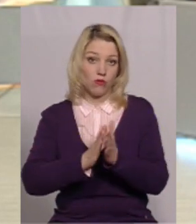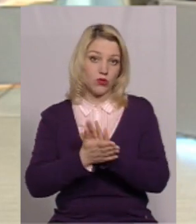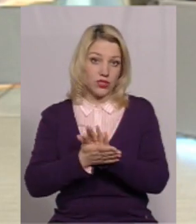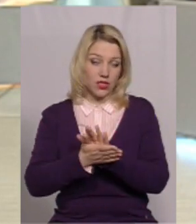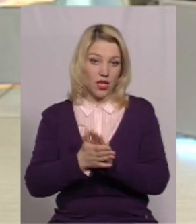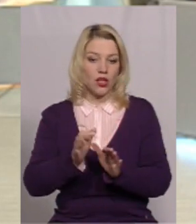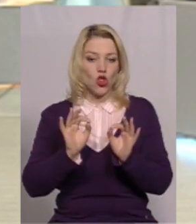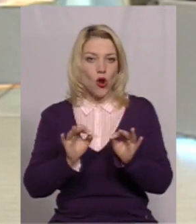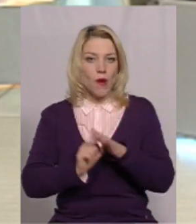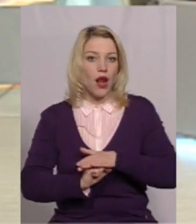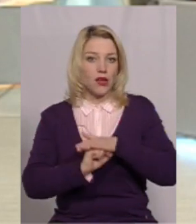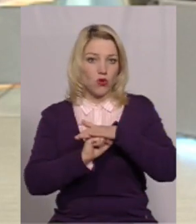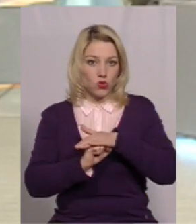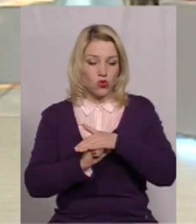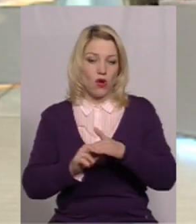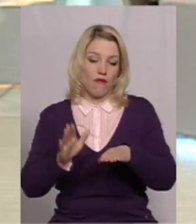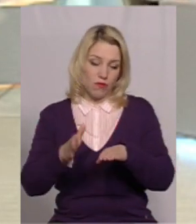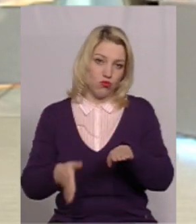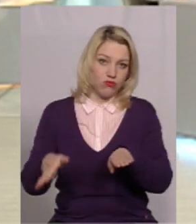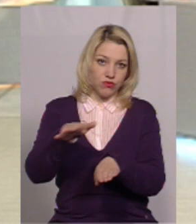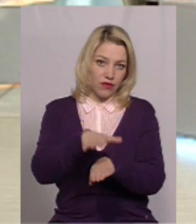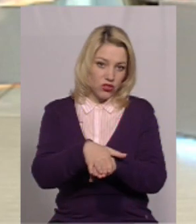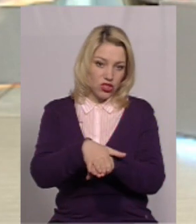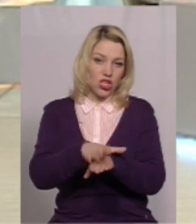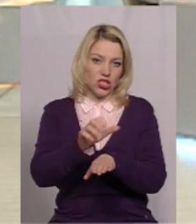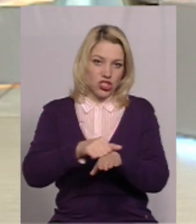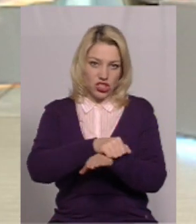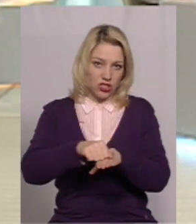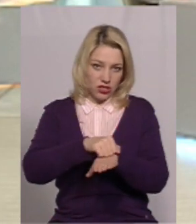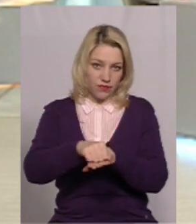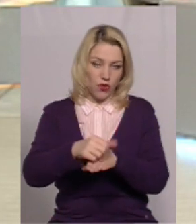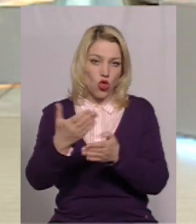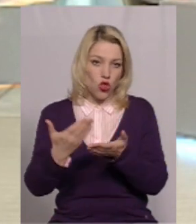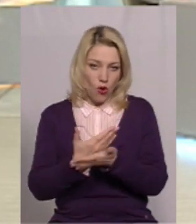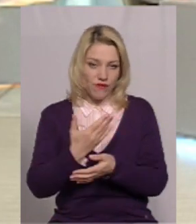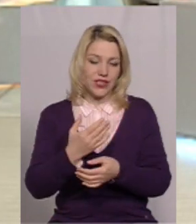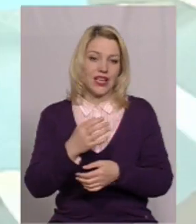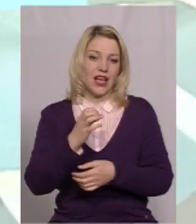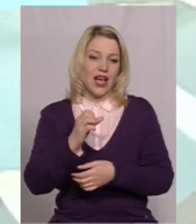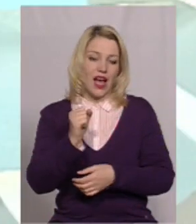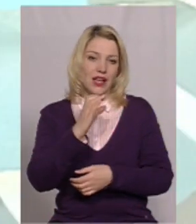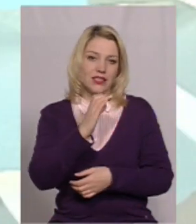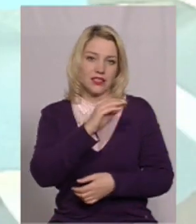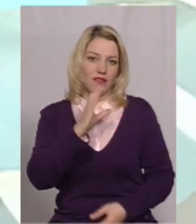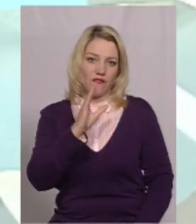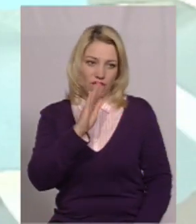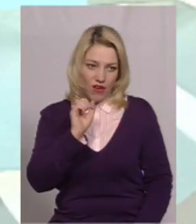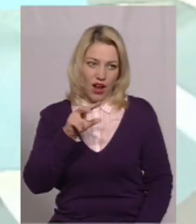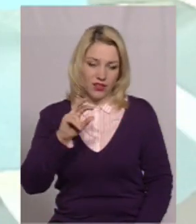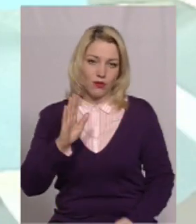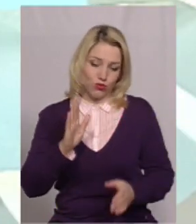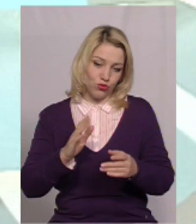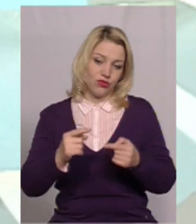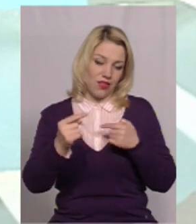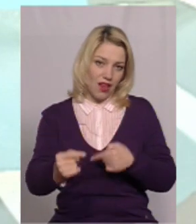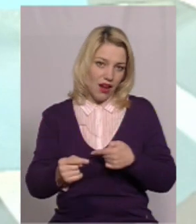з нормальною основою. Поверх нього буде накладатись новий шар асфальтобетону і будуть ділянки асфальтні. І